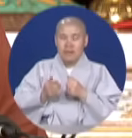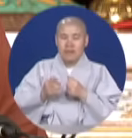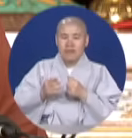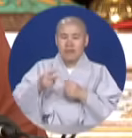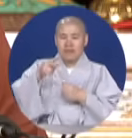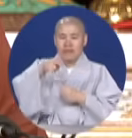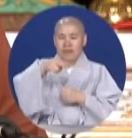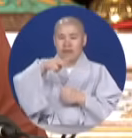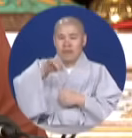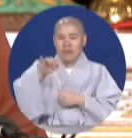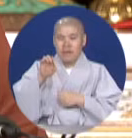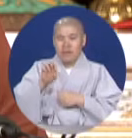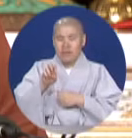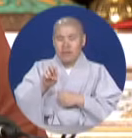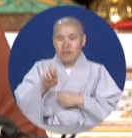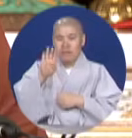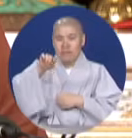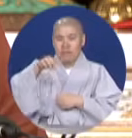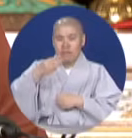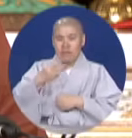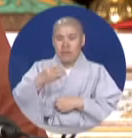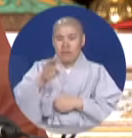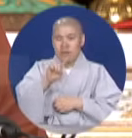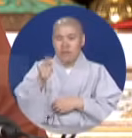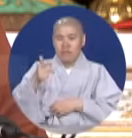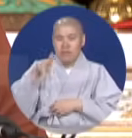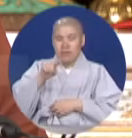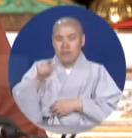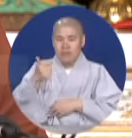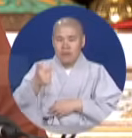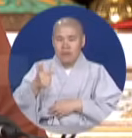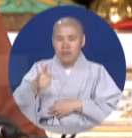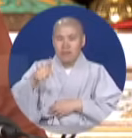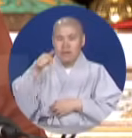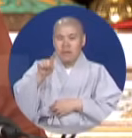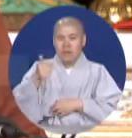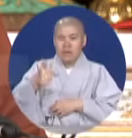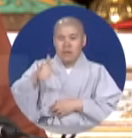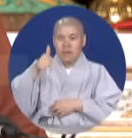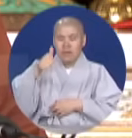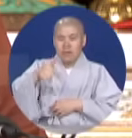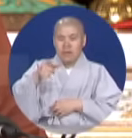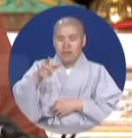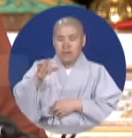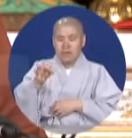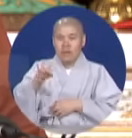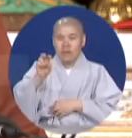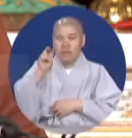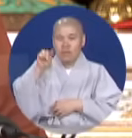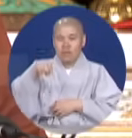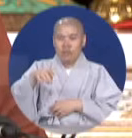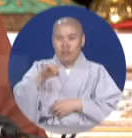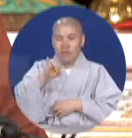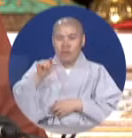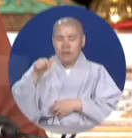신불반조 마음을 돌이켜보지 아니하면 간경무익이라 경보는 게 이익이 없다.